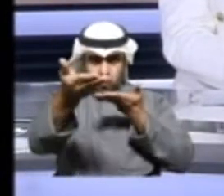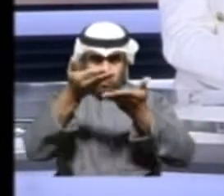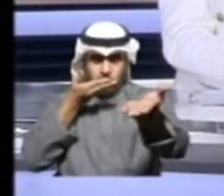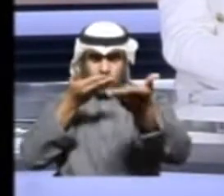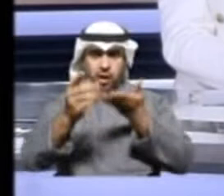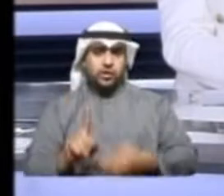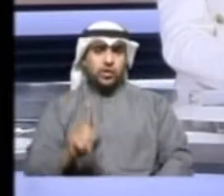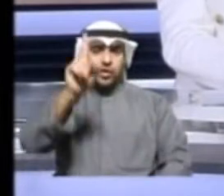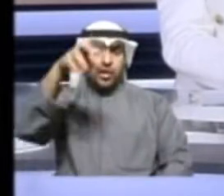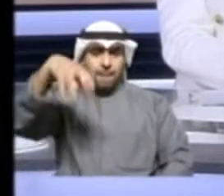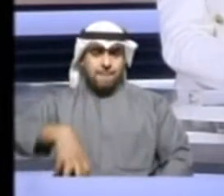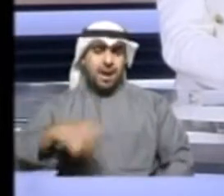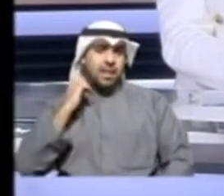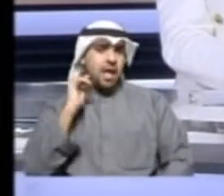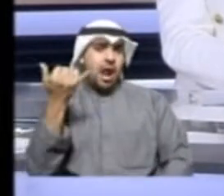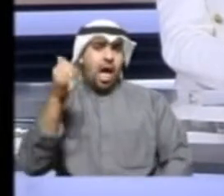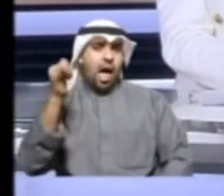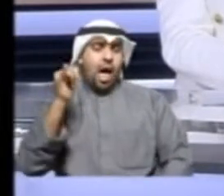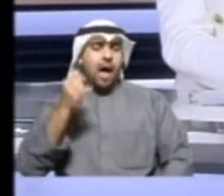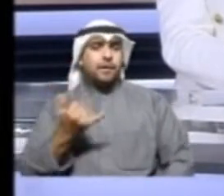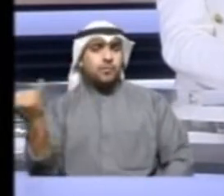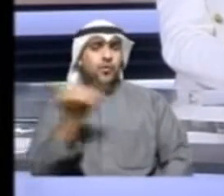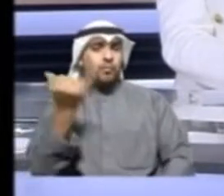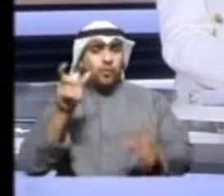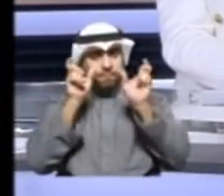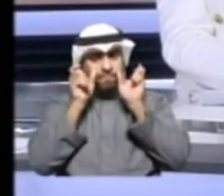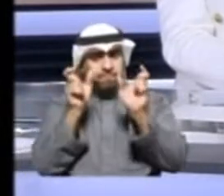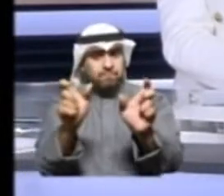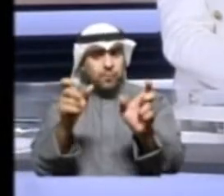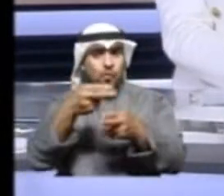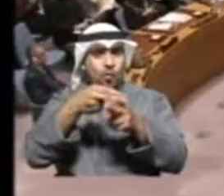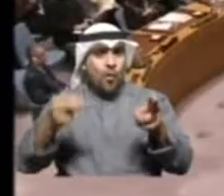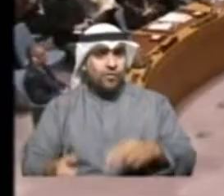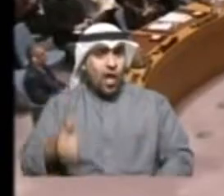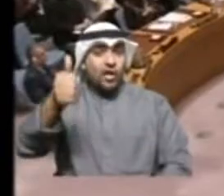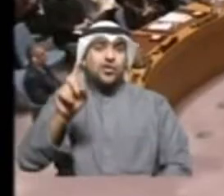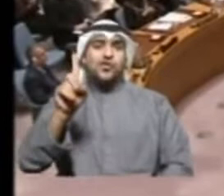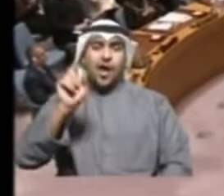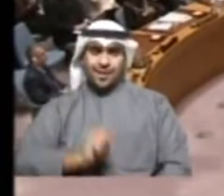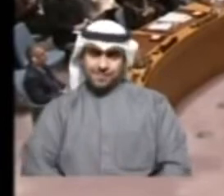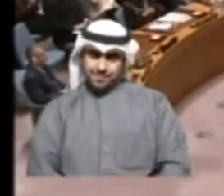من منطلق حرص دولة الكويت الدائم على السلام العالمي.